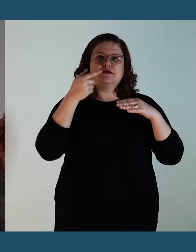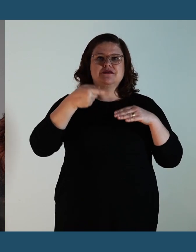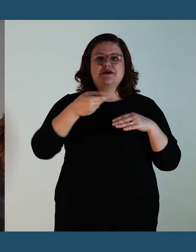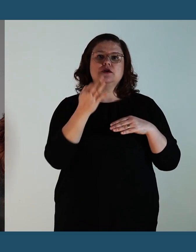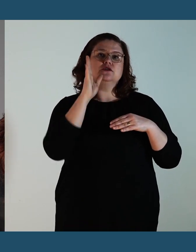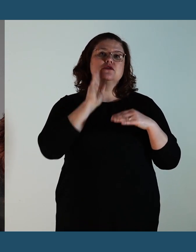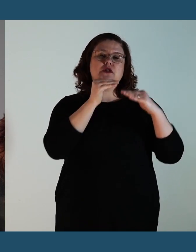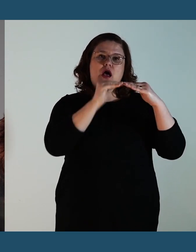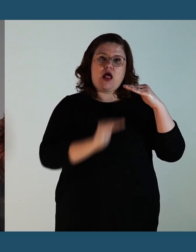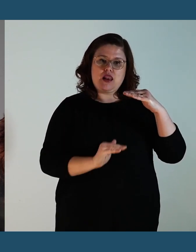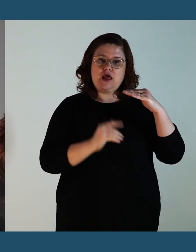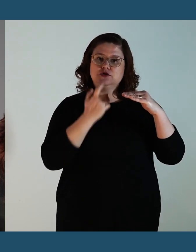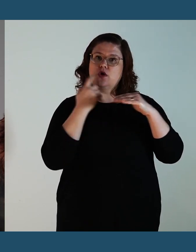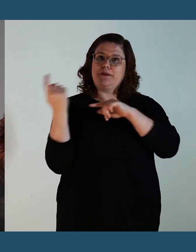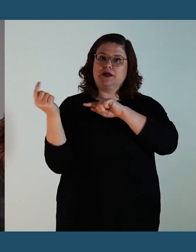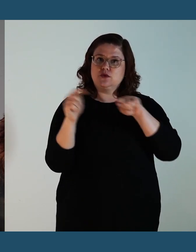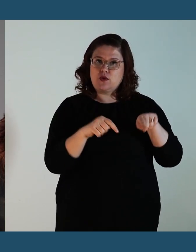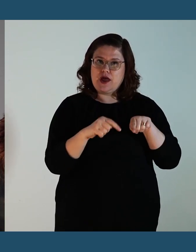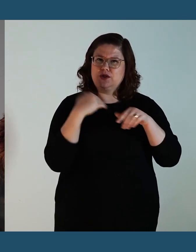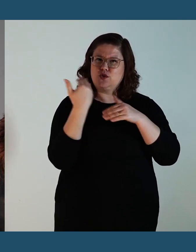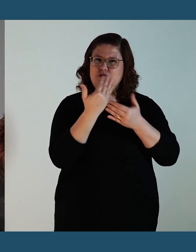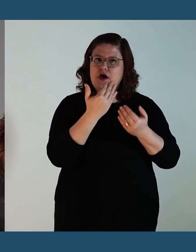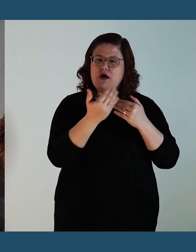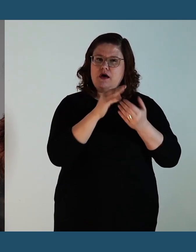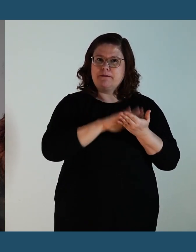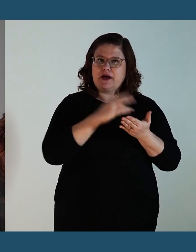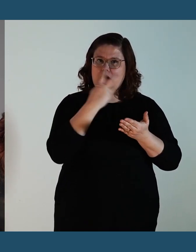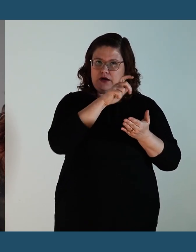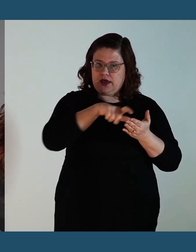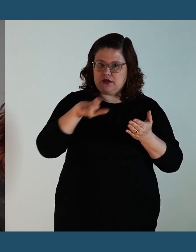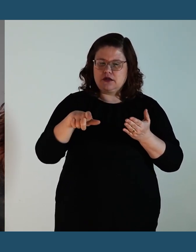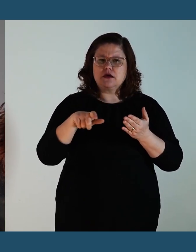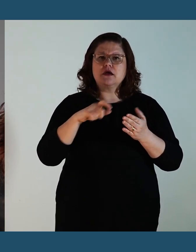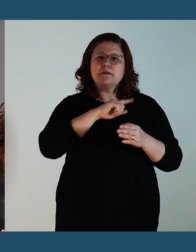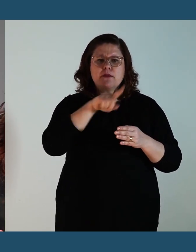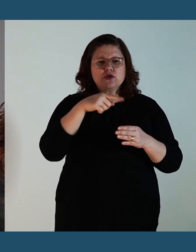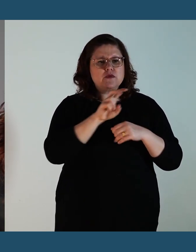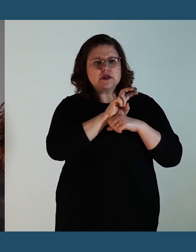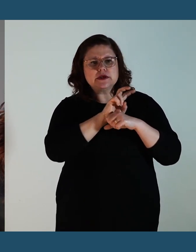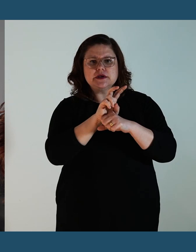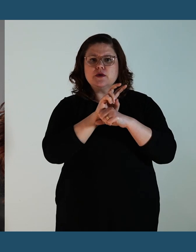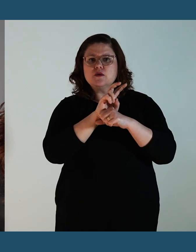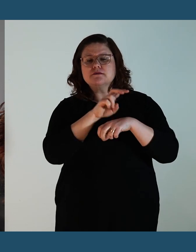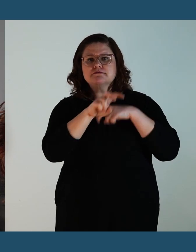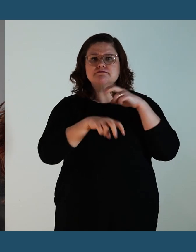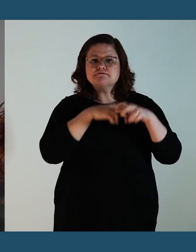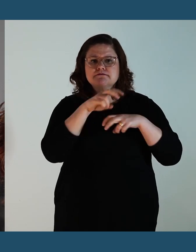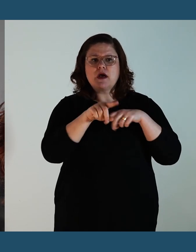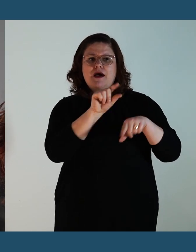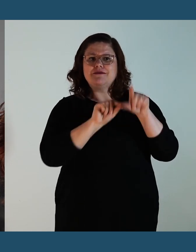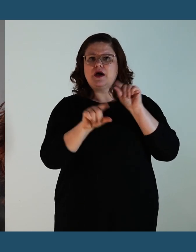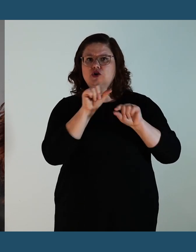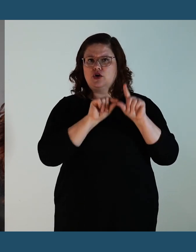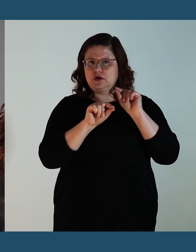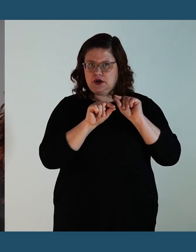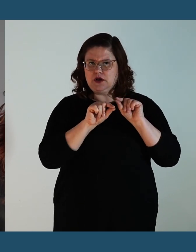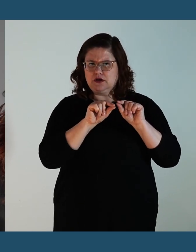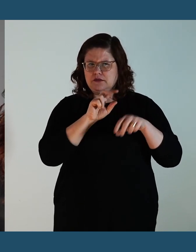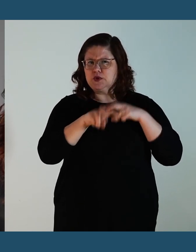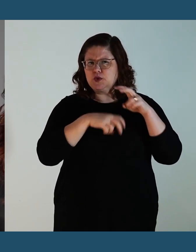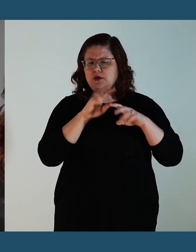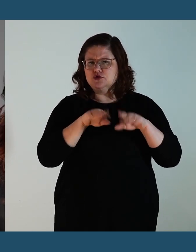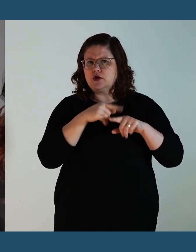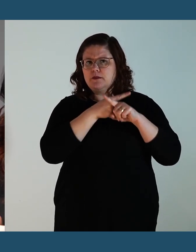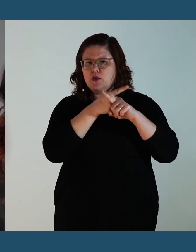turvapaikanhakijoiden tilanteeseen. Ja seurasin näitä nuoria monen vuoden ajan niin kuin osallistuvan havainnoinnin keinoin ja